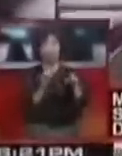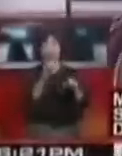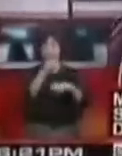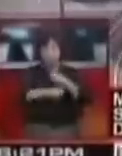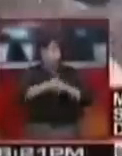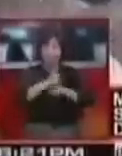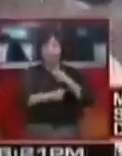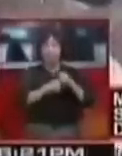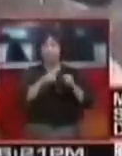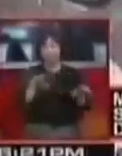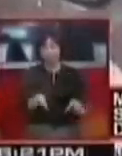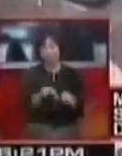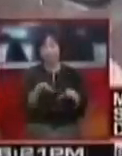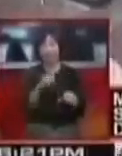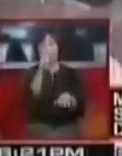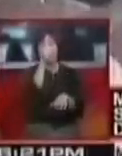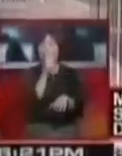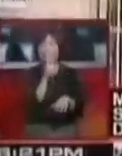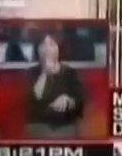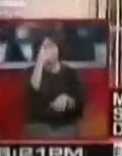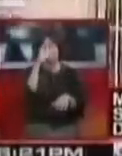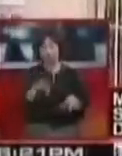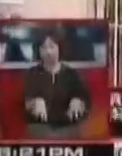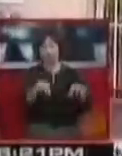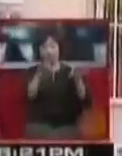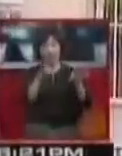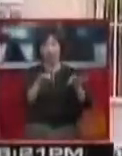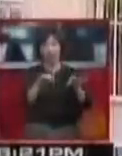residente sa pagpasok sa trabaho dahil din sa baha.